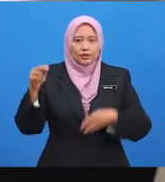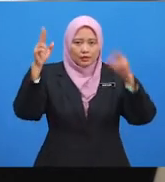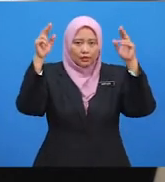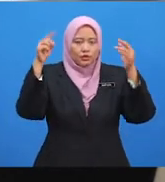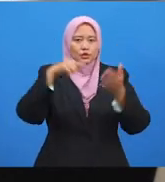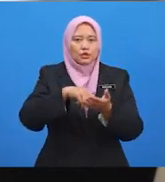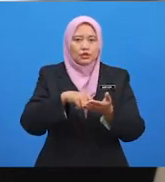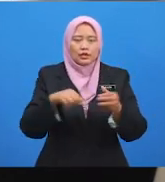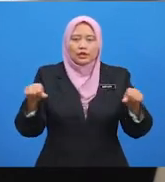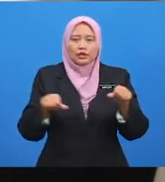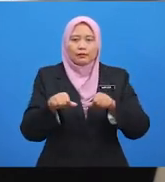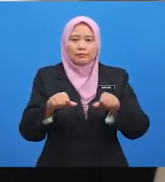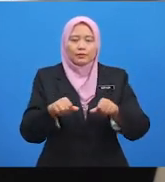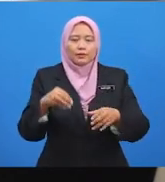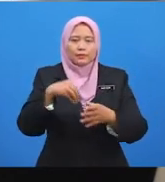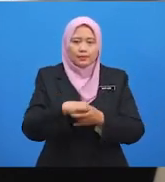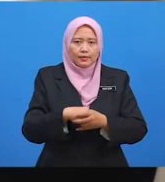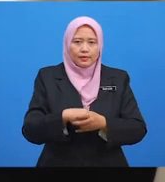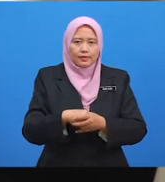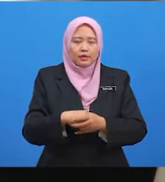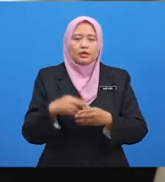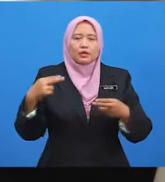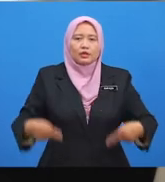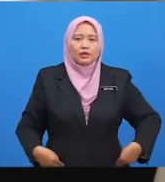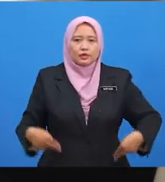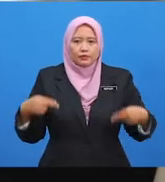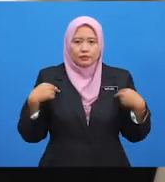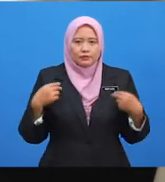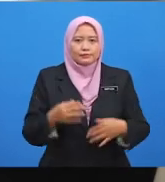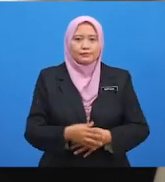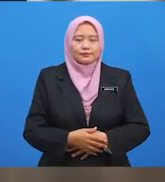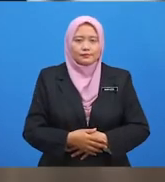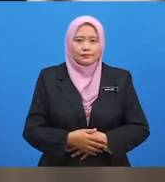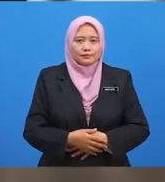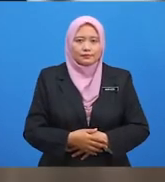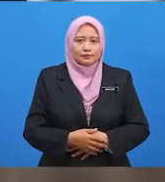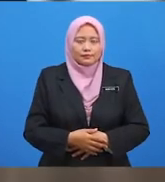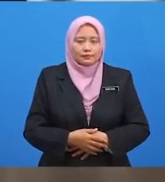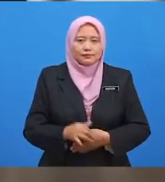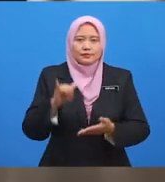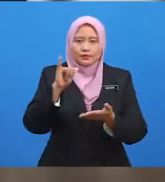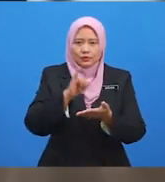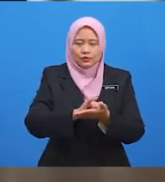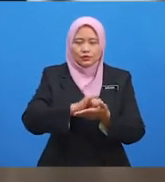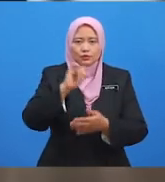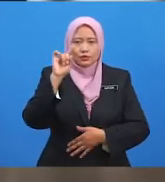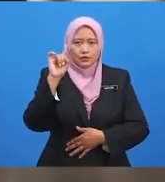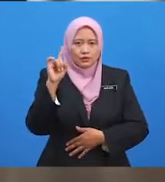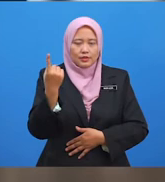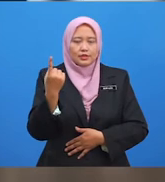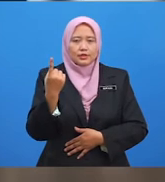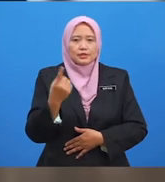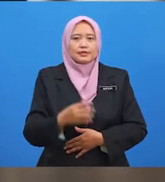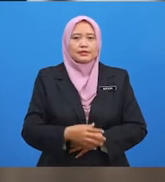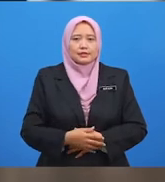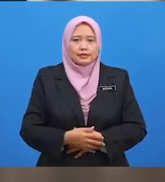mengamalkannya dalam kehidupan secara beradab dan istiqomah sehingga berjumpa lagi pada